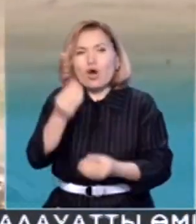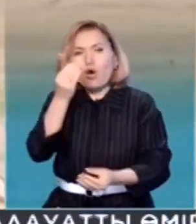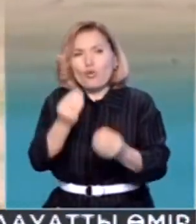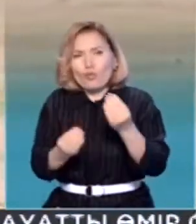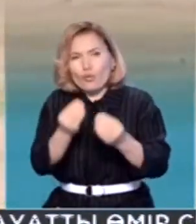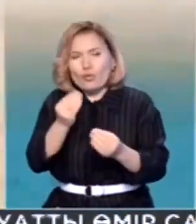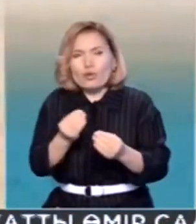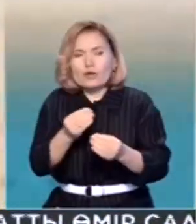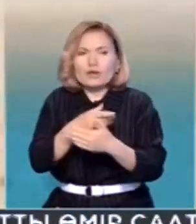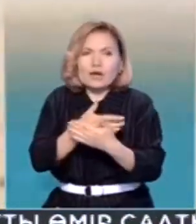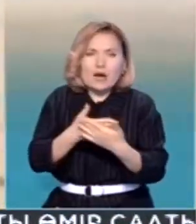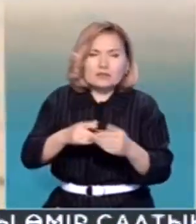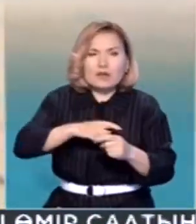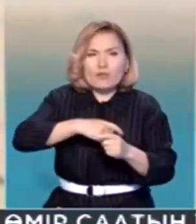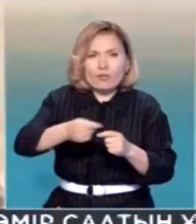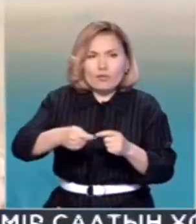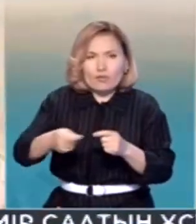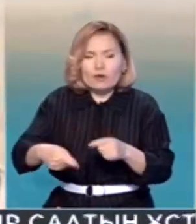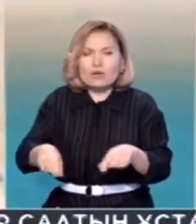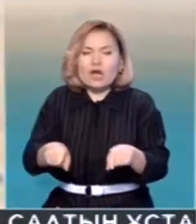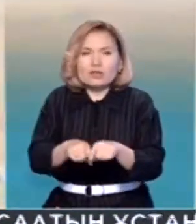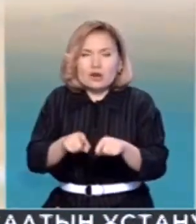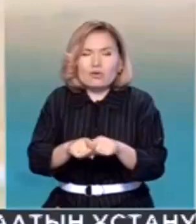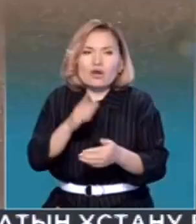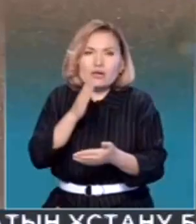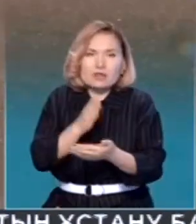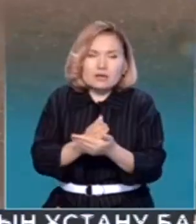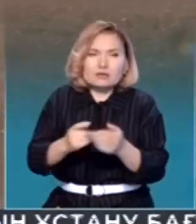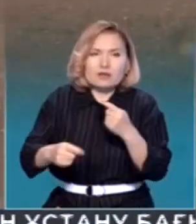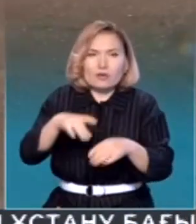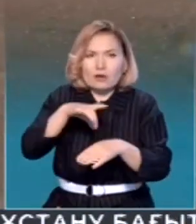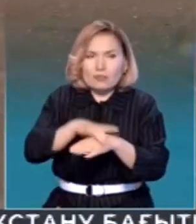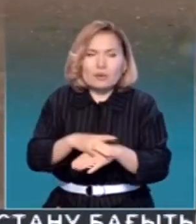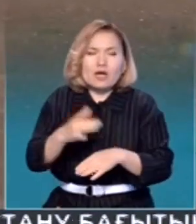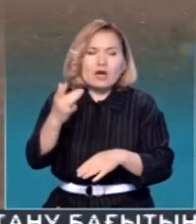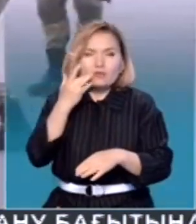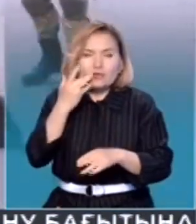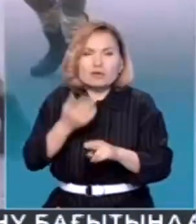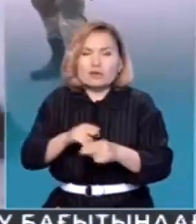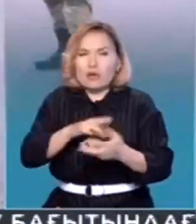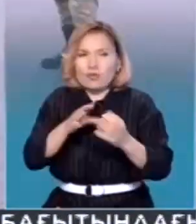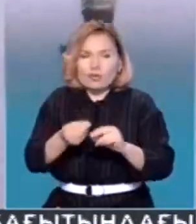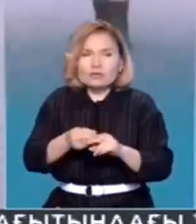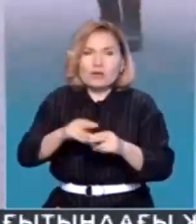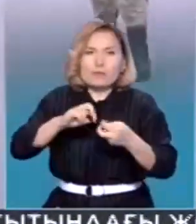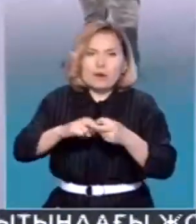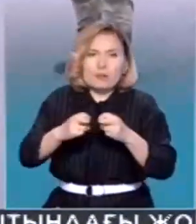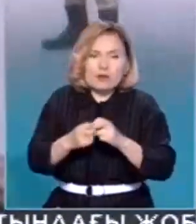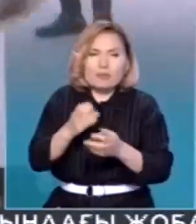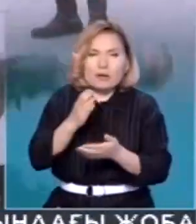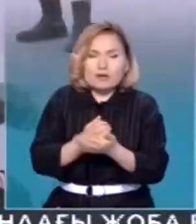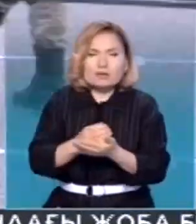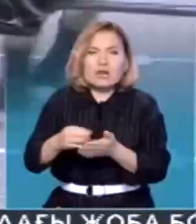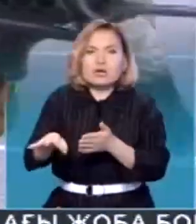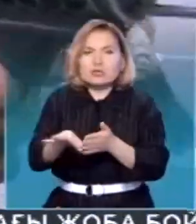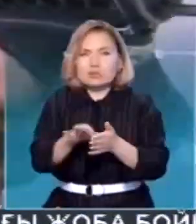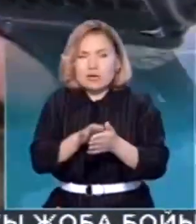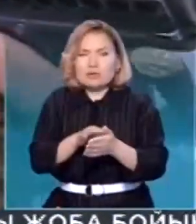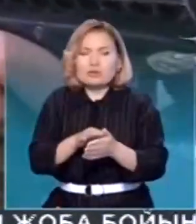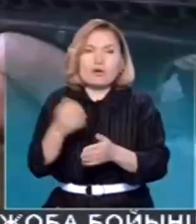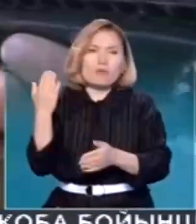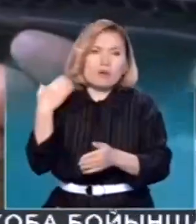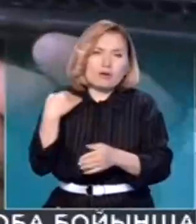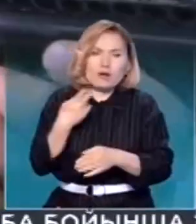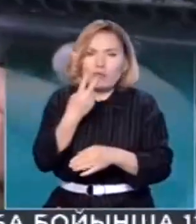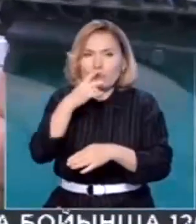қызықпауын қадағалауы қажет. Құмардың құлы болғандар көп кешікпей қарызға батады, уайымға беріледі. Ал психологиялық қысымда жүрген қарулы